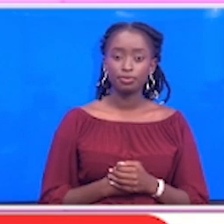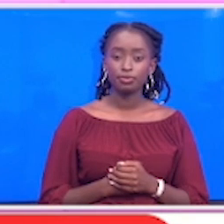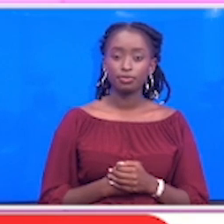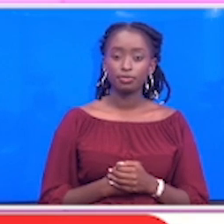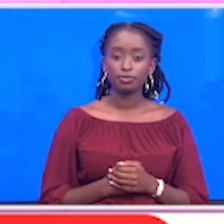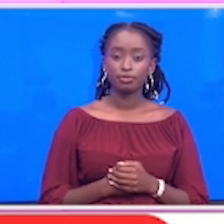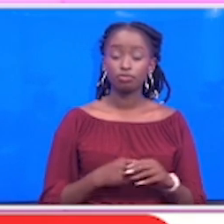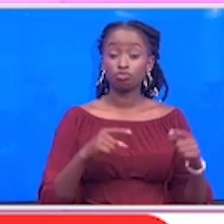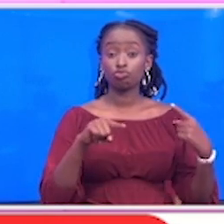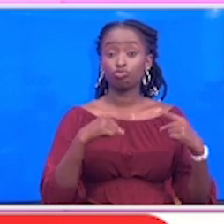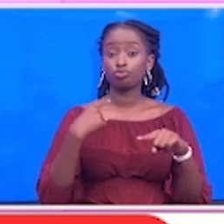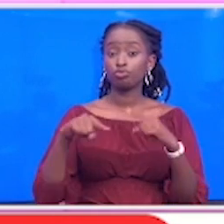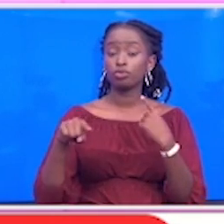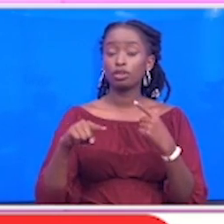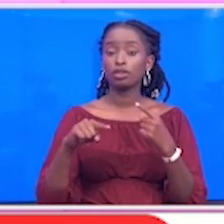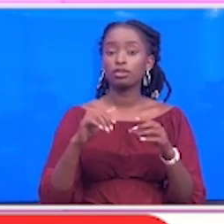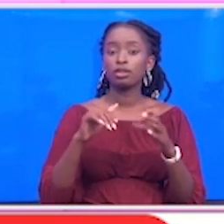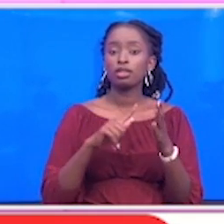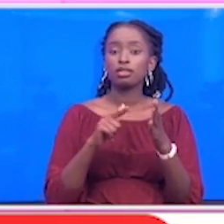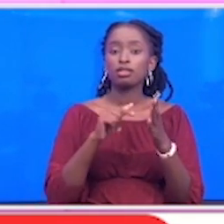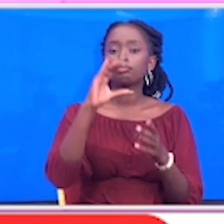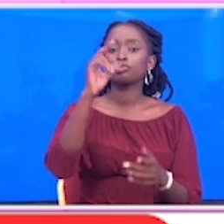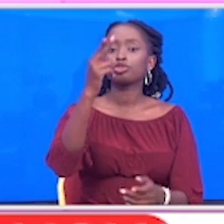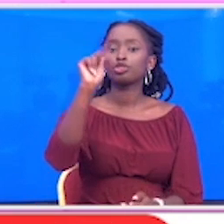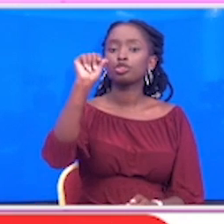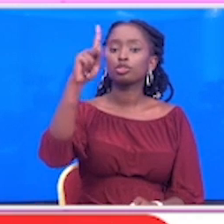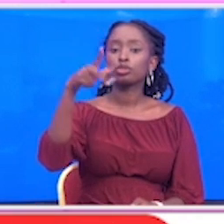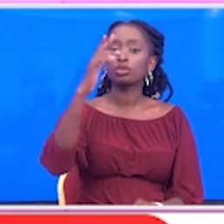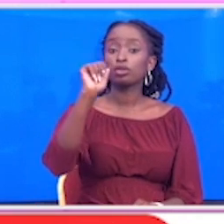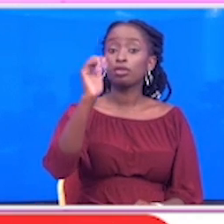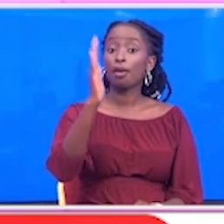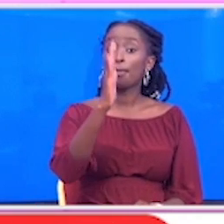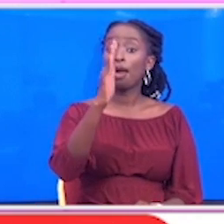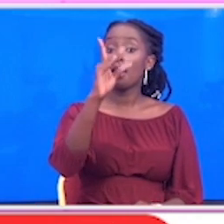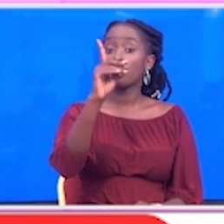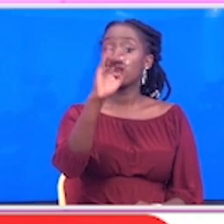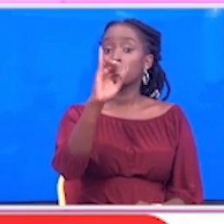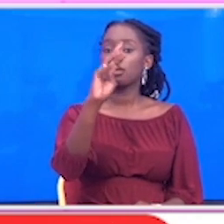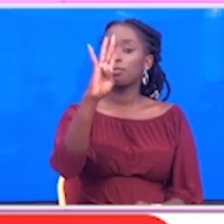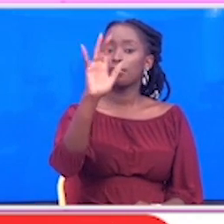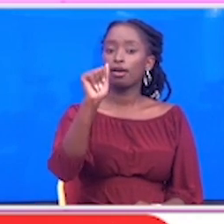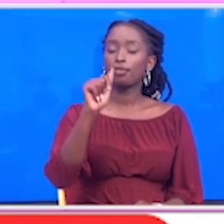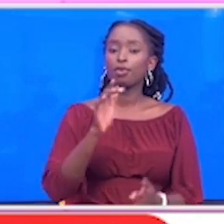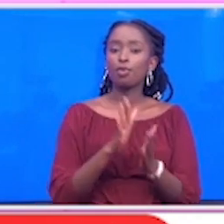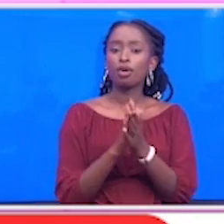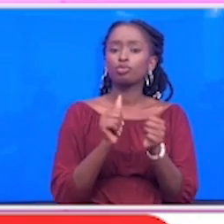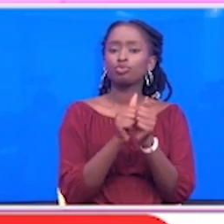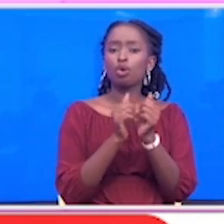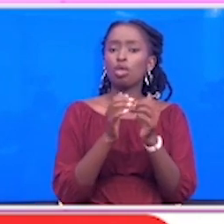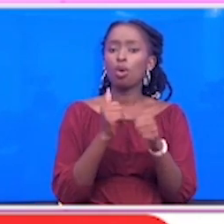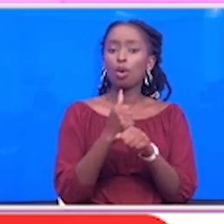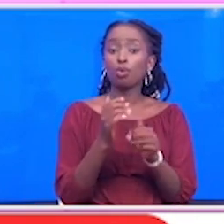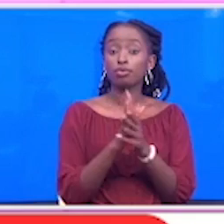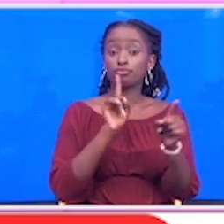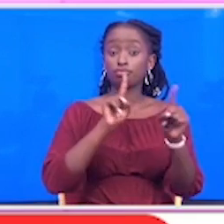Mashindano ya Chapa Dimba yanayosimamiwa na kampuni ya Safaricom kukuza vipaji vya soka hapa nchini Kenya yalielekea katika mkondo wa Nyanza. Leo